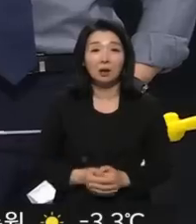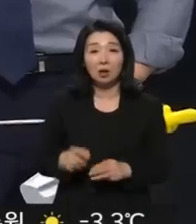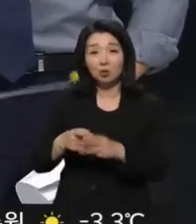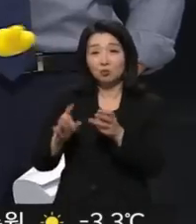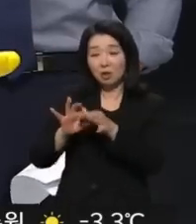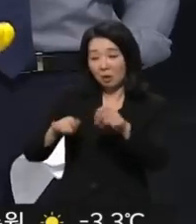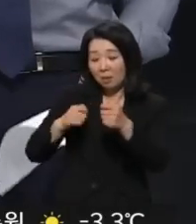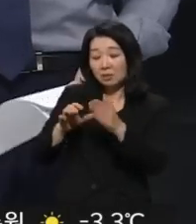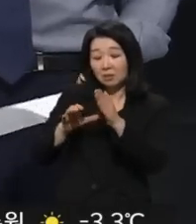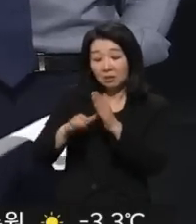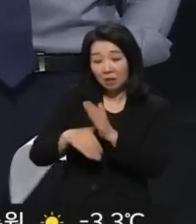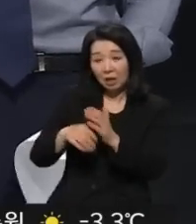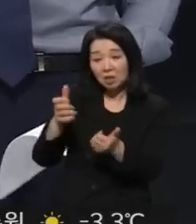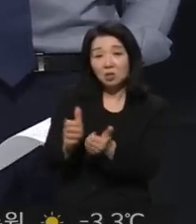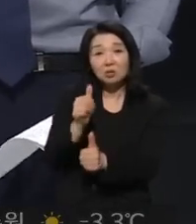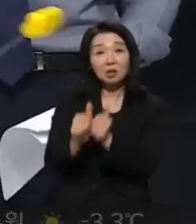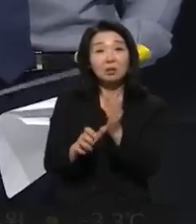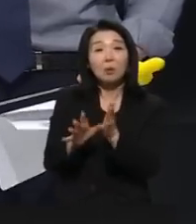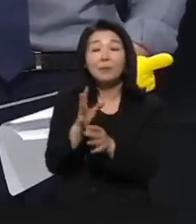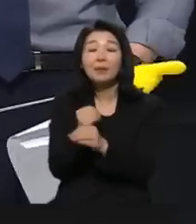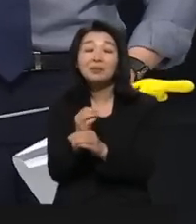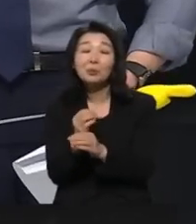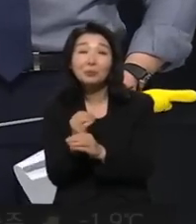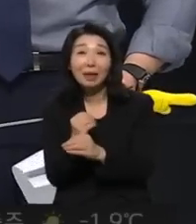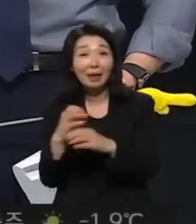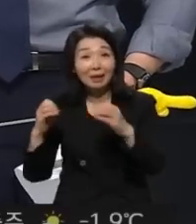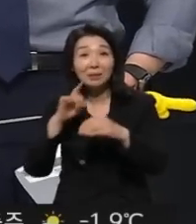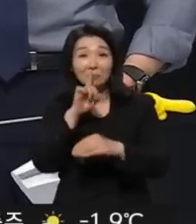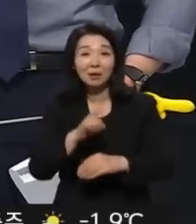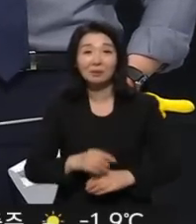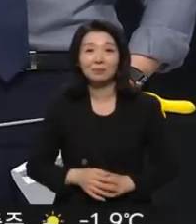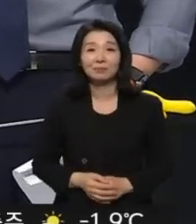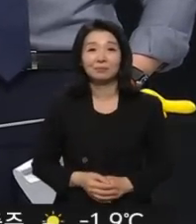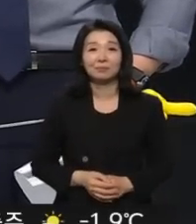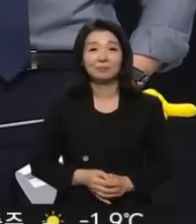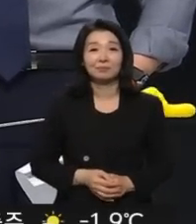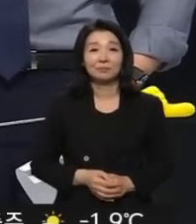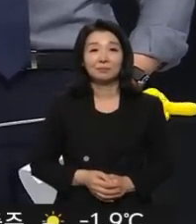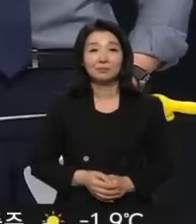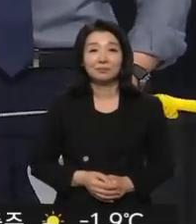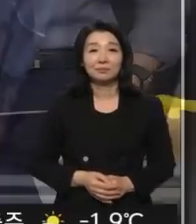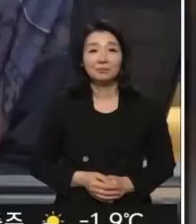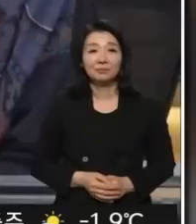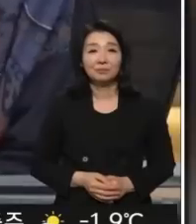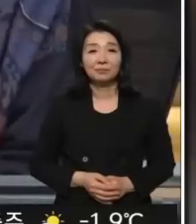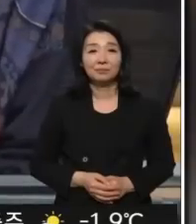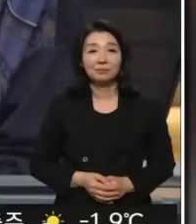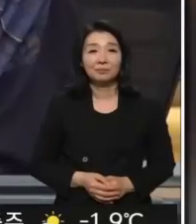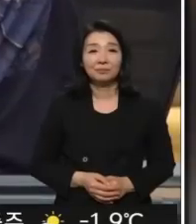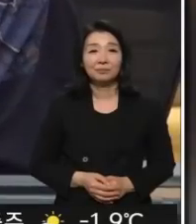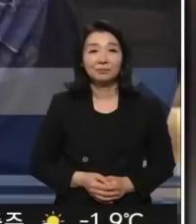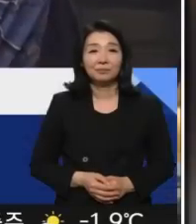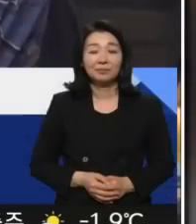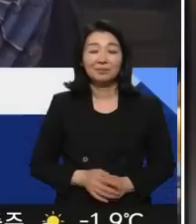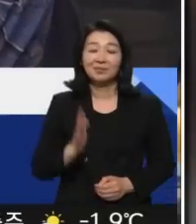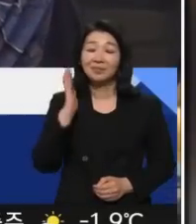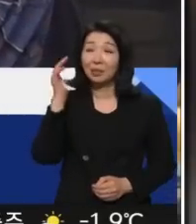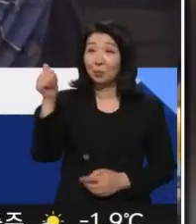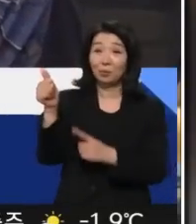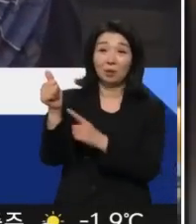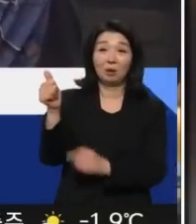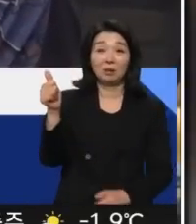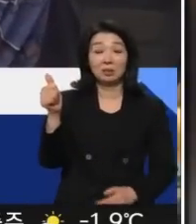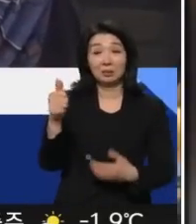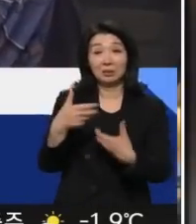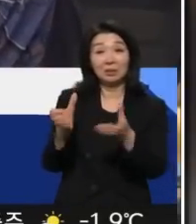만찬에서 전당대회 시기에 대한 의견을 나눴다는 이야기가 흘러나왔기 때문인데요. 그 대통령하고